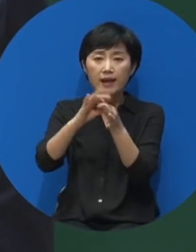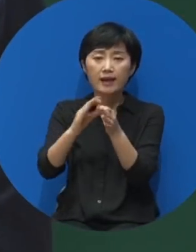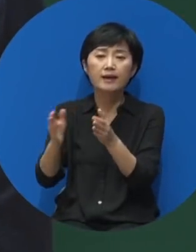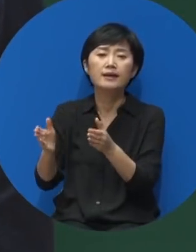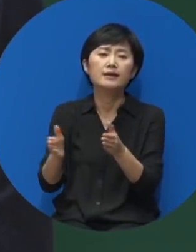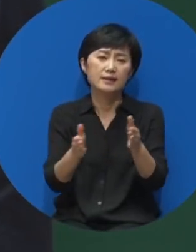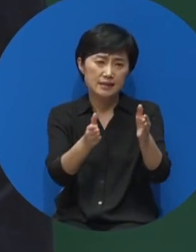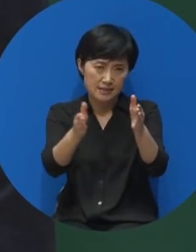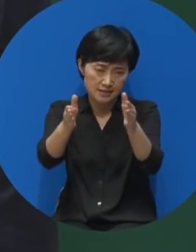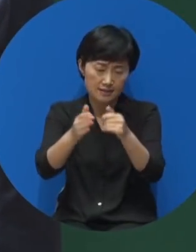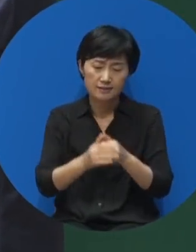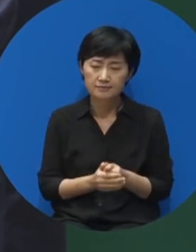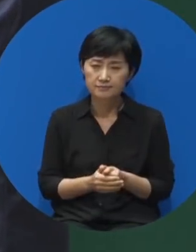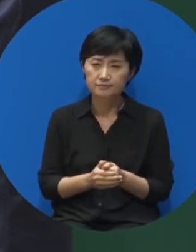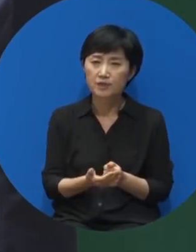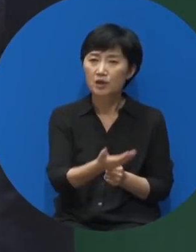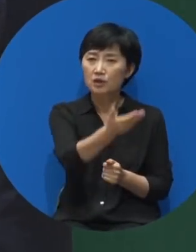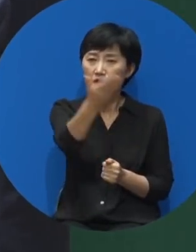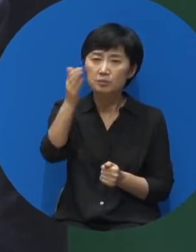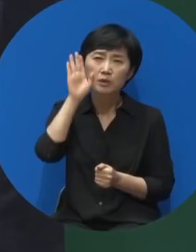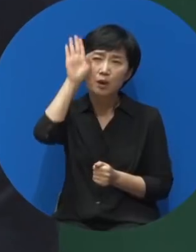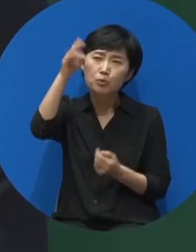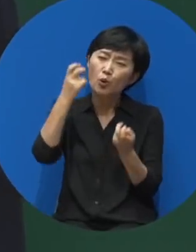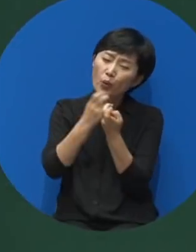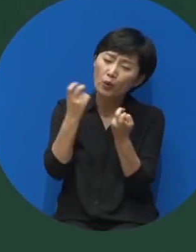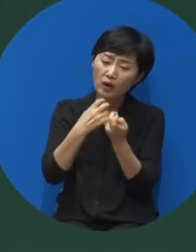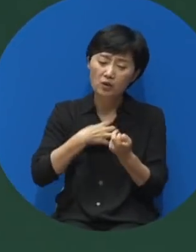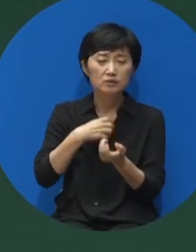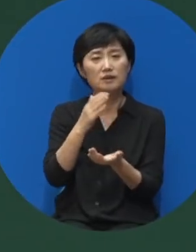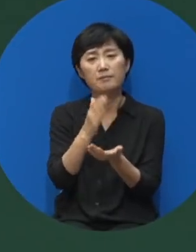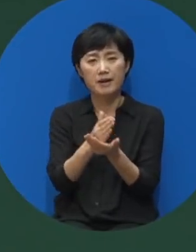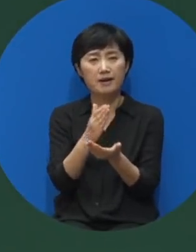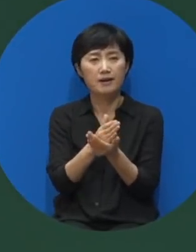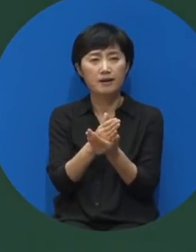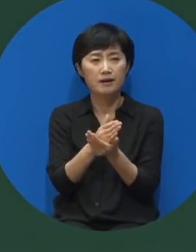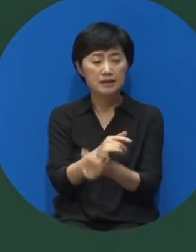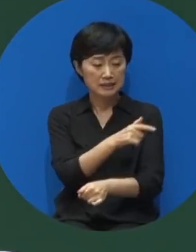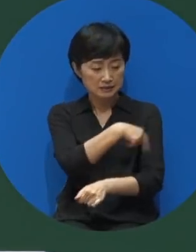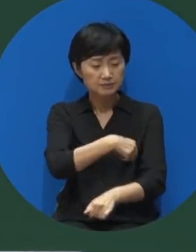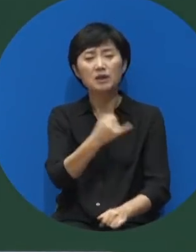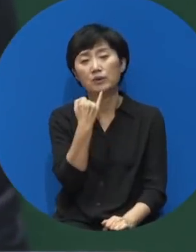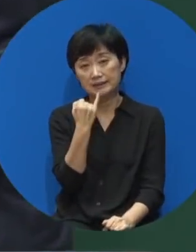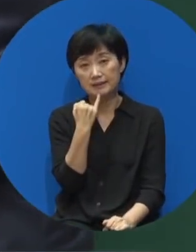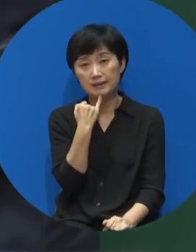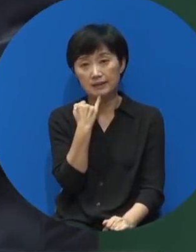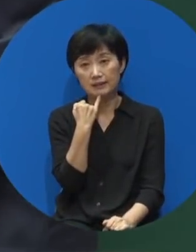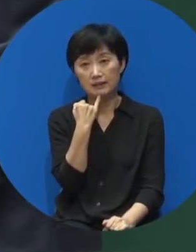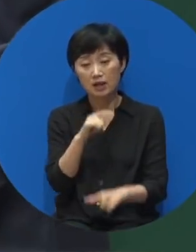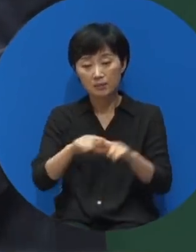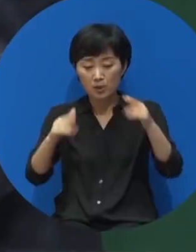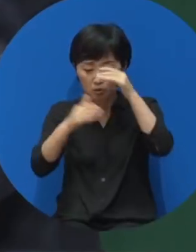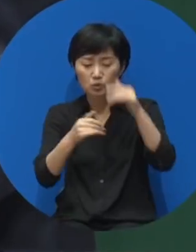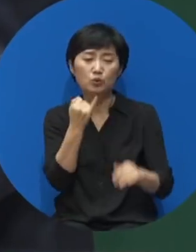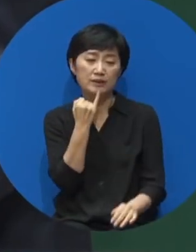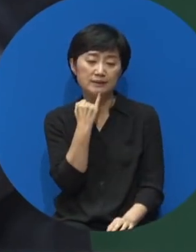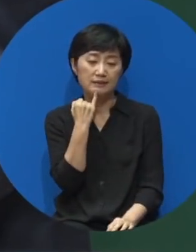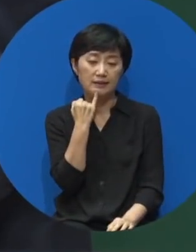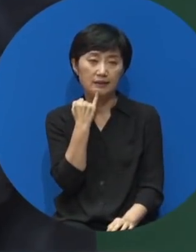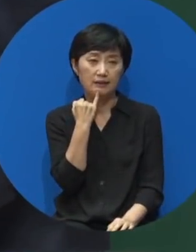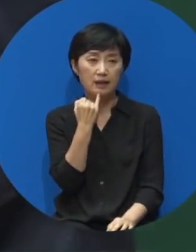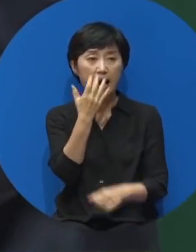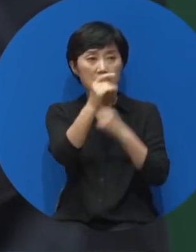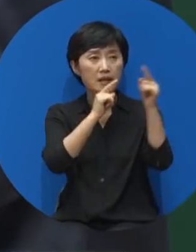这成为传道者的重要的道路。 아무도 걱정하지 말고 우리 여러분들은 평신도도 괜찮습니다. 만약에 이 축복 속에 있다면 여러분들은 반드시 승리하게 될